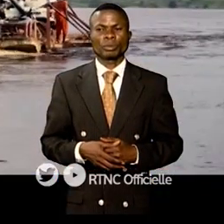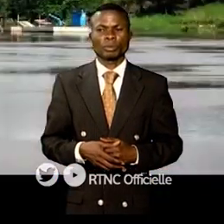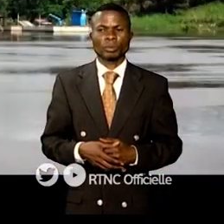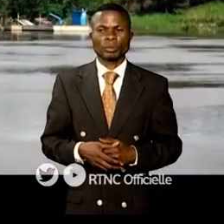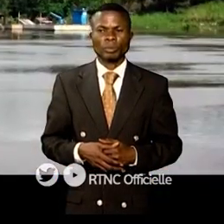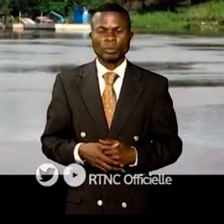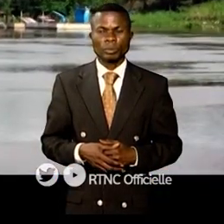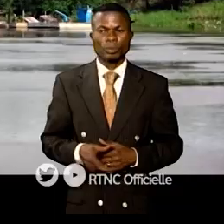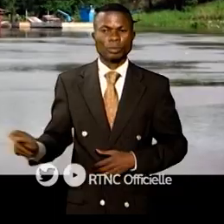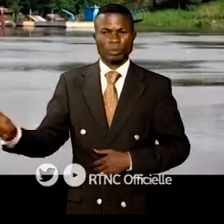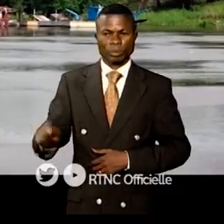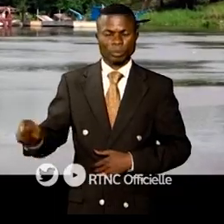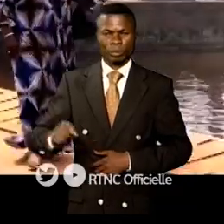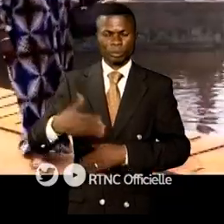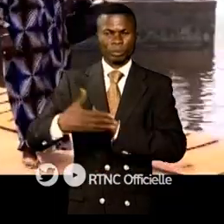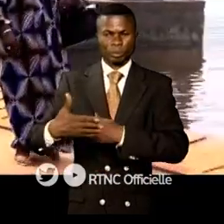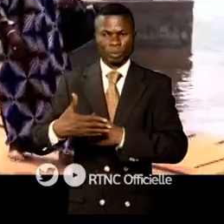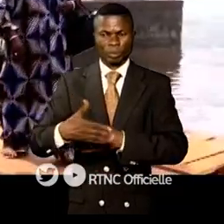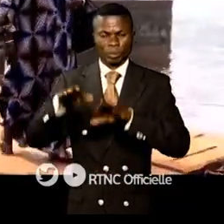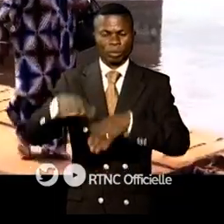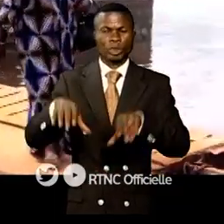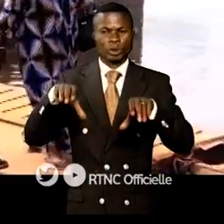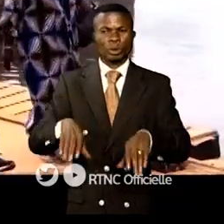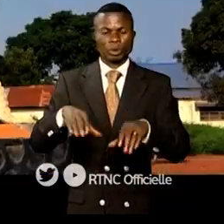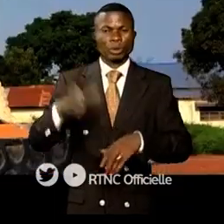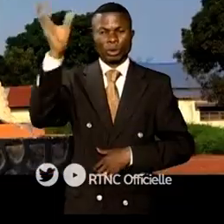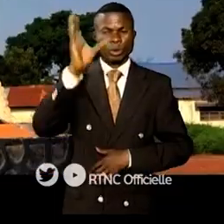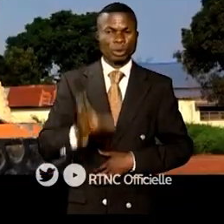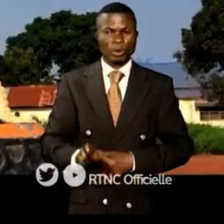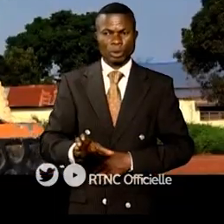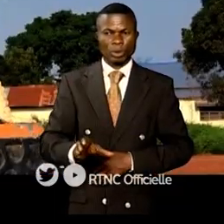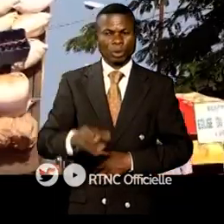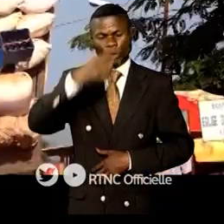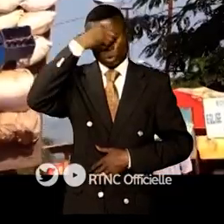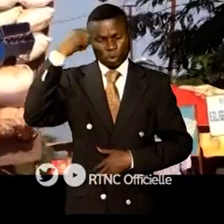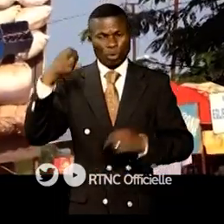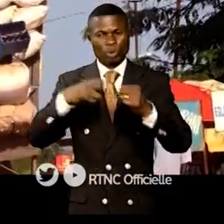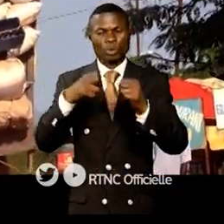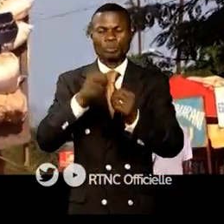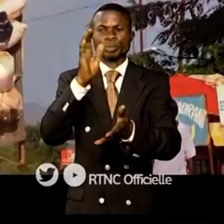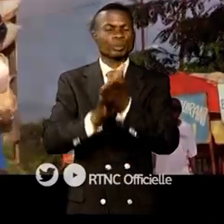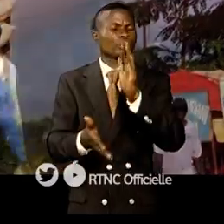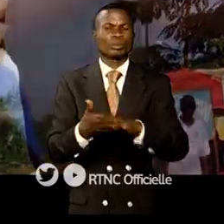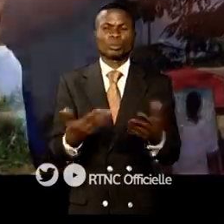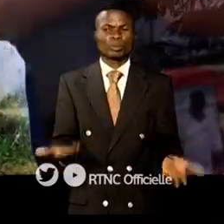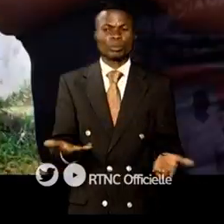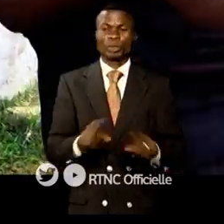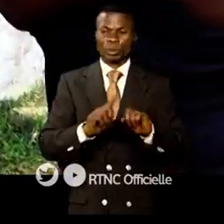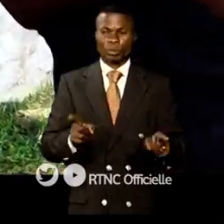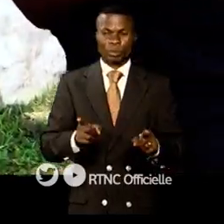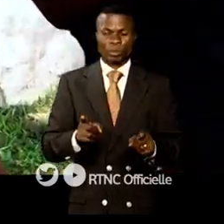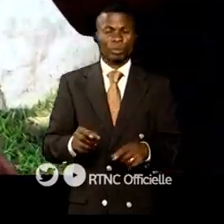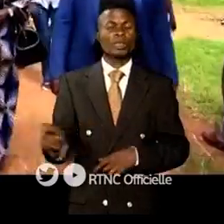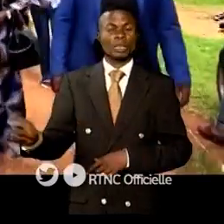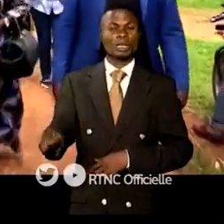Luozi, territoire situé sur la rive droite du fleuve Congo au Congo central, souffre de l'absence de dessertes en électricité. Pourtant, cette